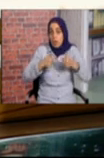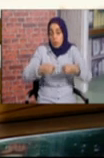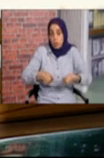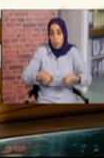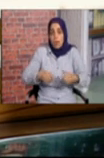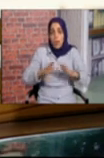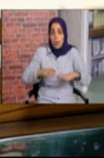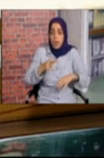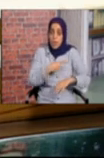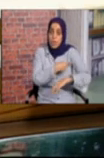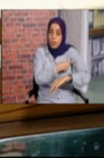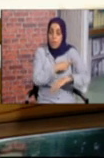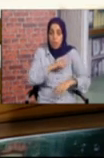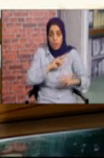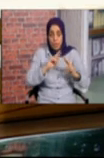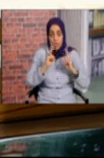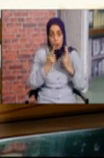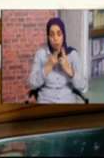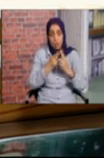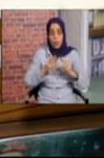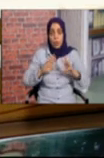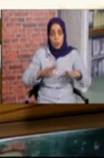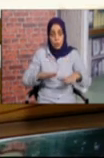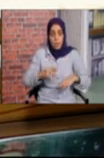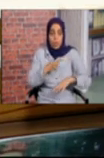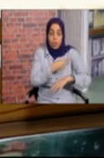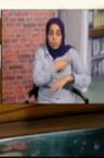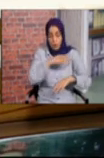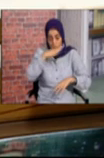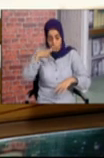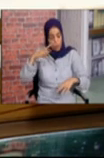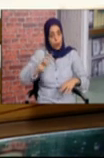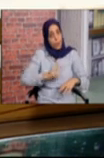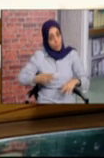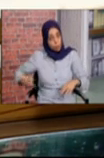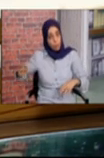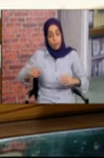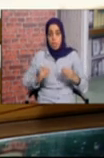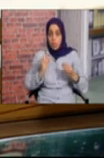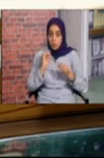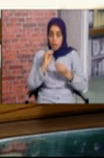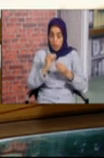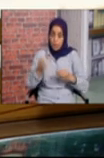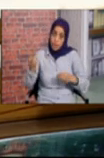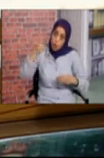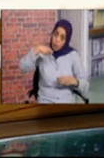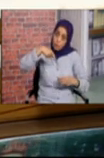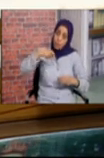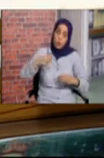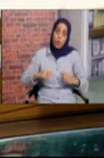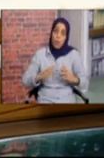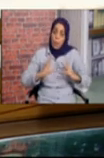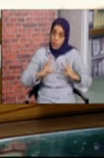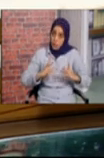على الادمان، انواع المخدرات، وده بشكل او باخر ممكن ان هو يساهم في تطوير او يعني